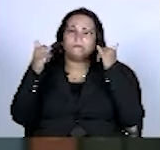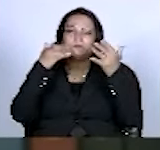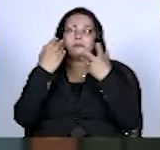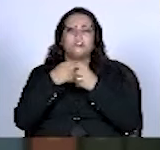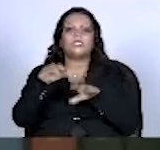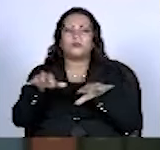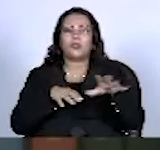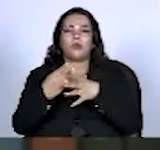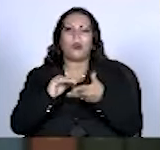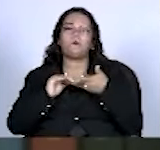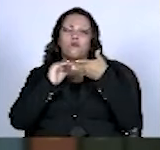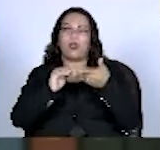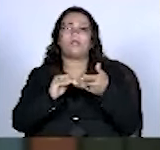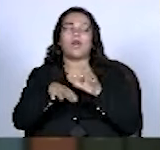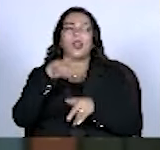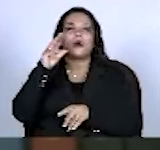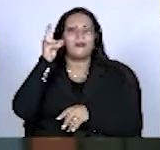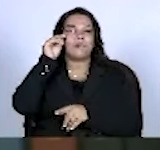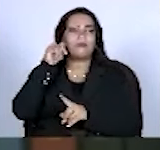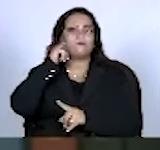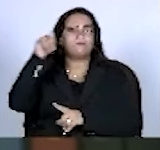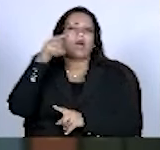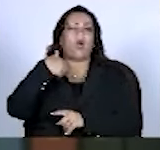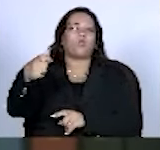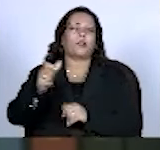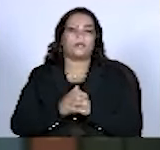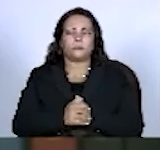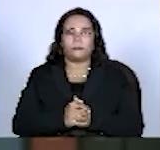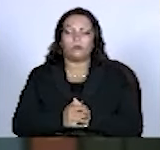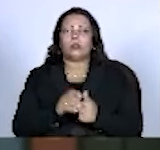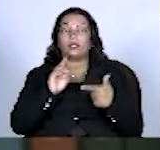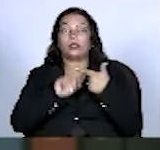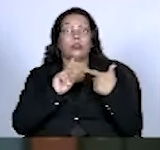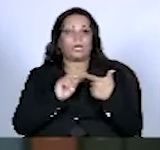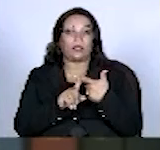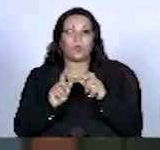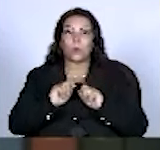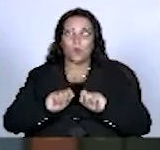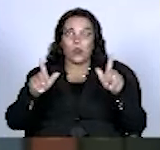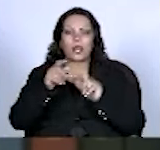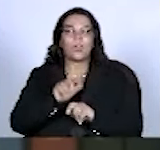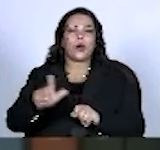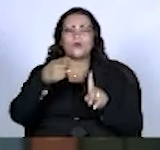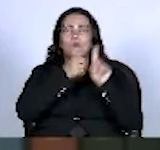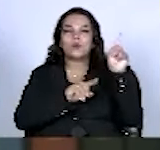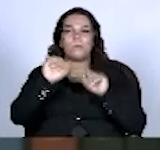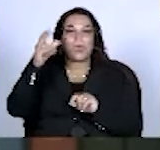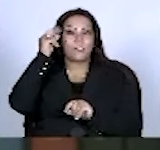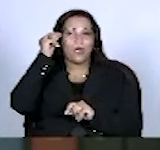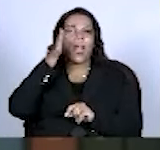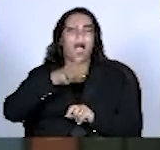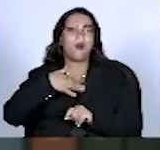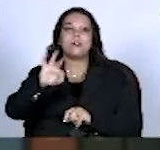وسطاء لكن اتصال باسرائيل اتصال مباشر الامر الثاني واضح ان بنيامين نتنياهو يريد ان